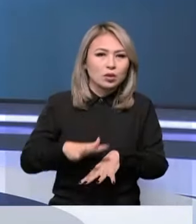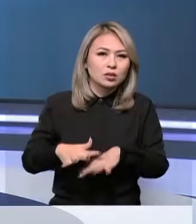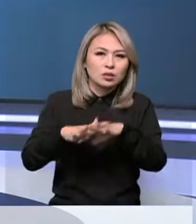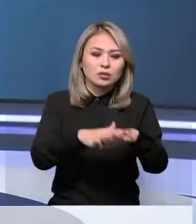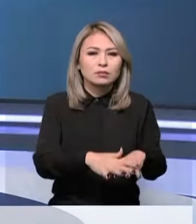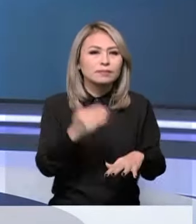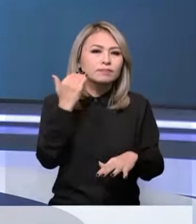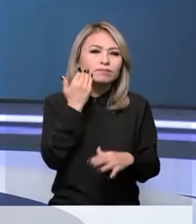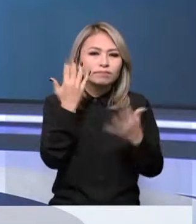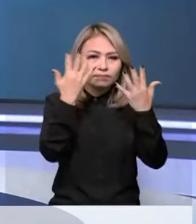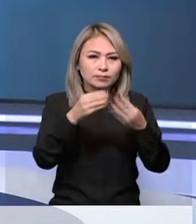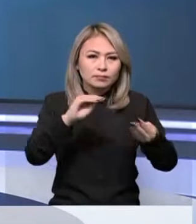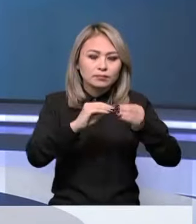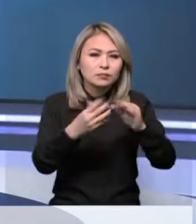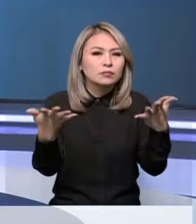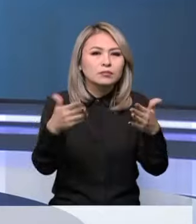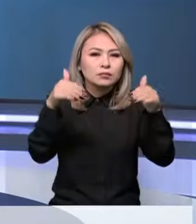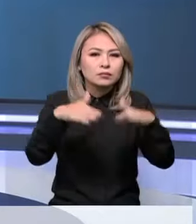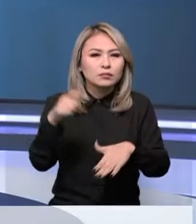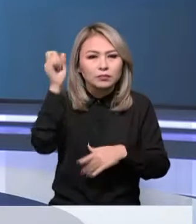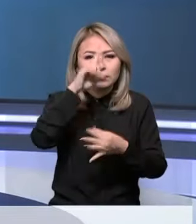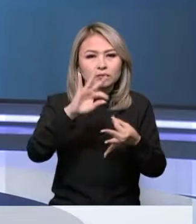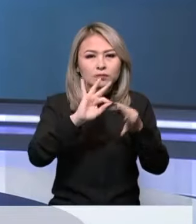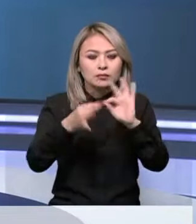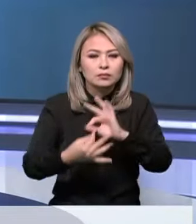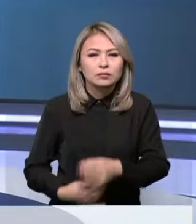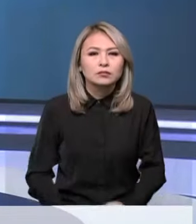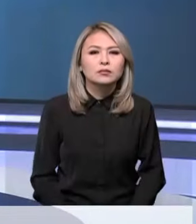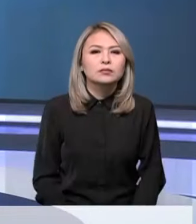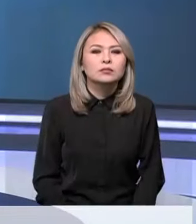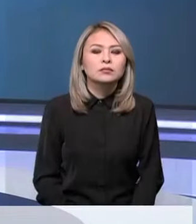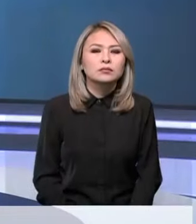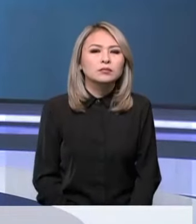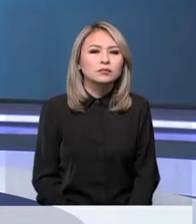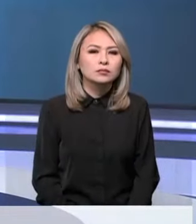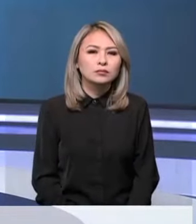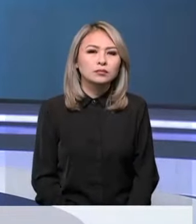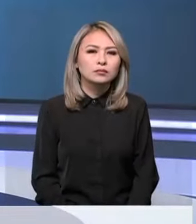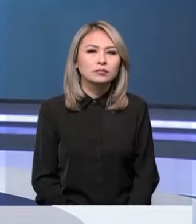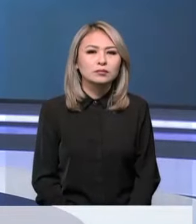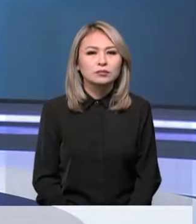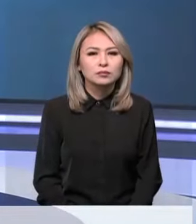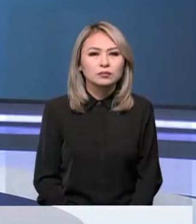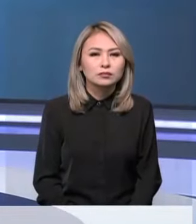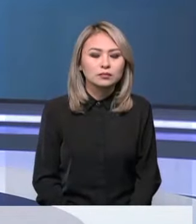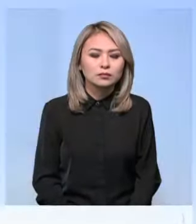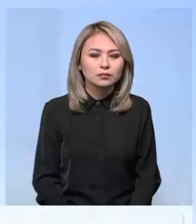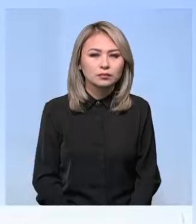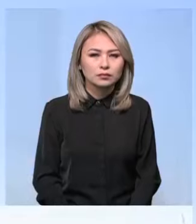бюджет қаражаты қарастырылмаған елді мекендердің мәселесі қалай шешілмек? Толығырақ тілшіміз Руслан Нұрланұлы баяндасын.